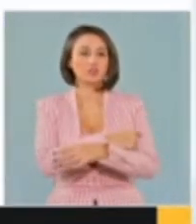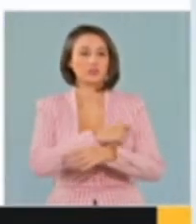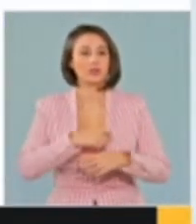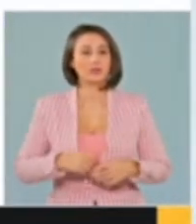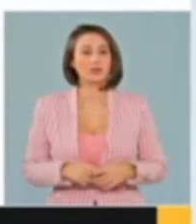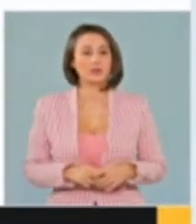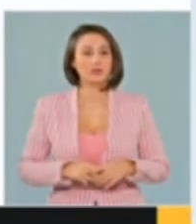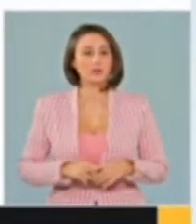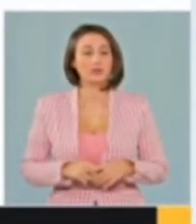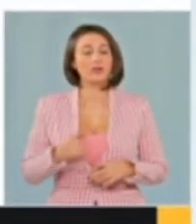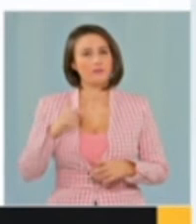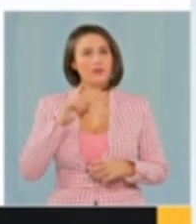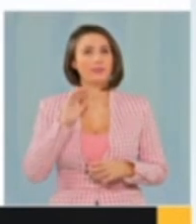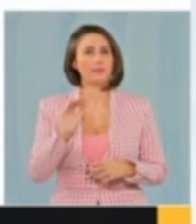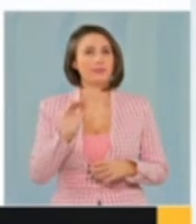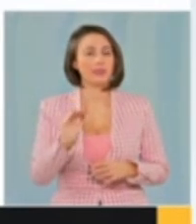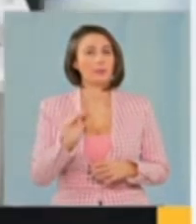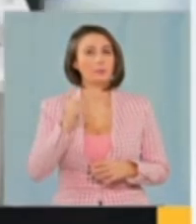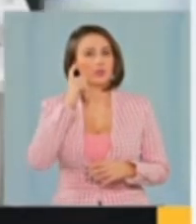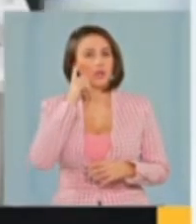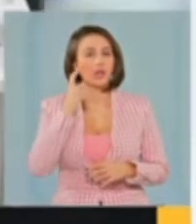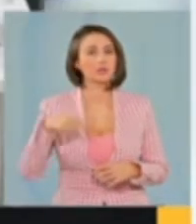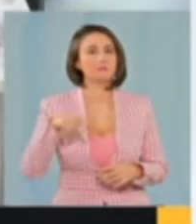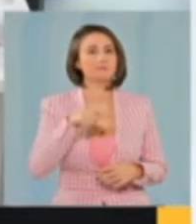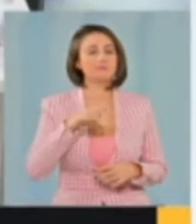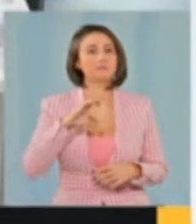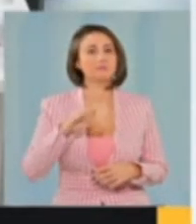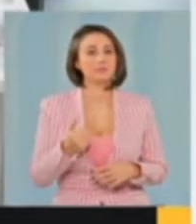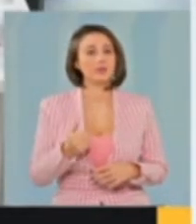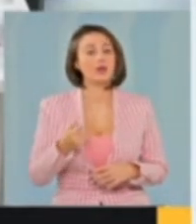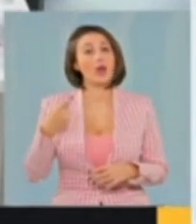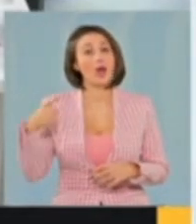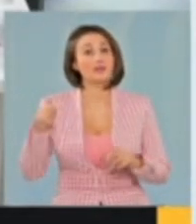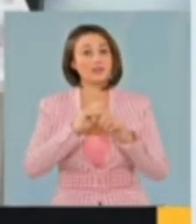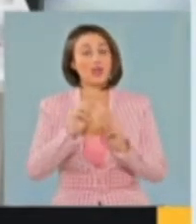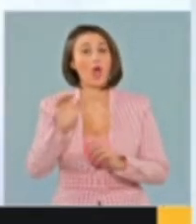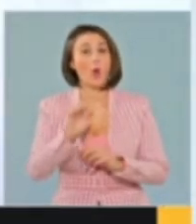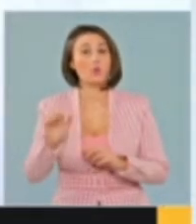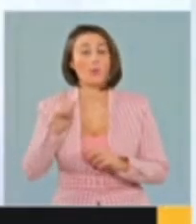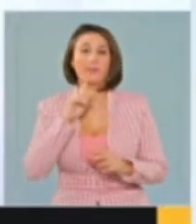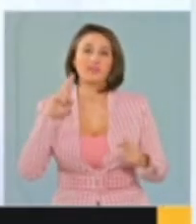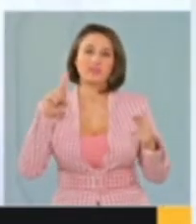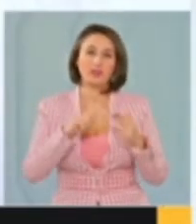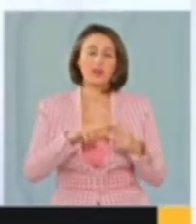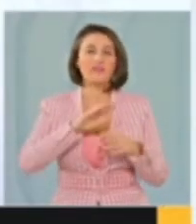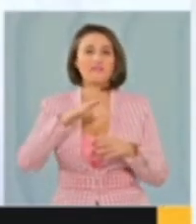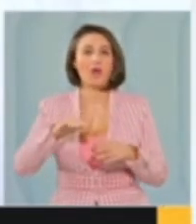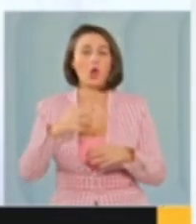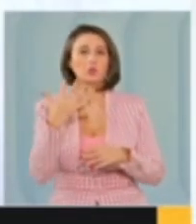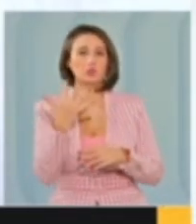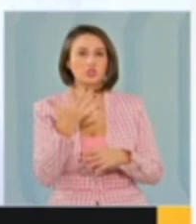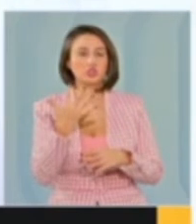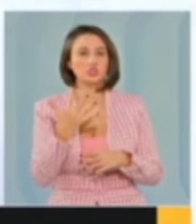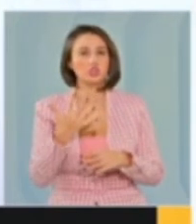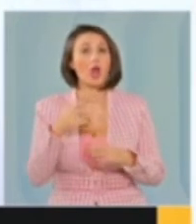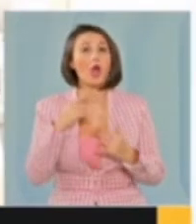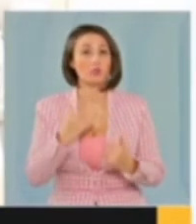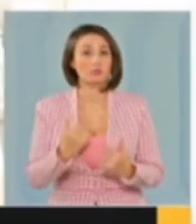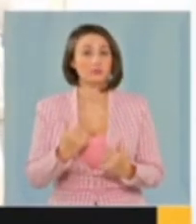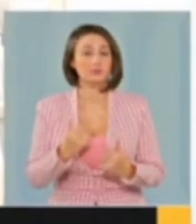vaccinare. V-aș întreba, credeți că alte țări din Europa se confruntă cu valul 5 deja?